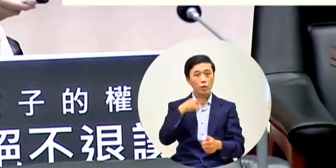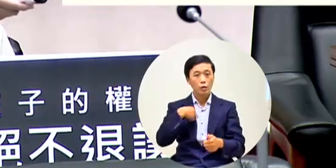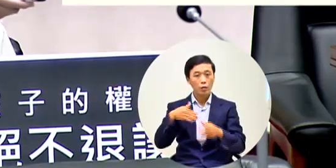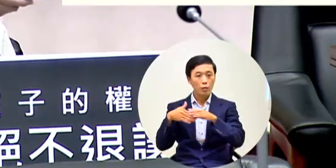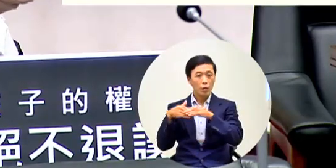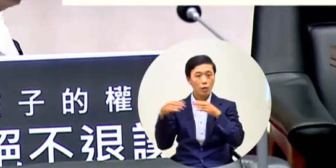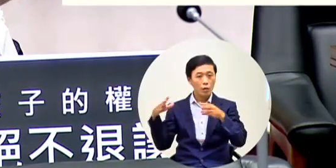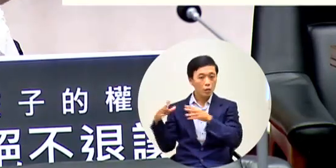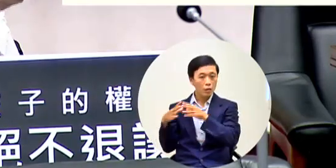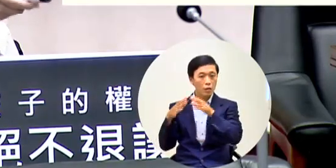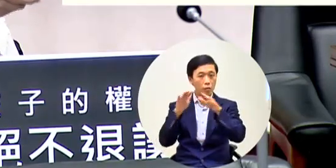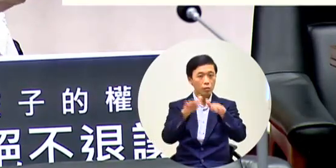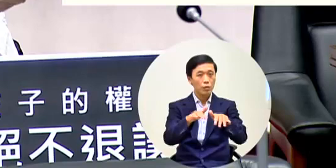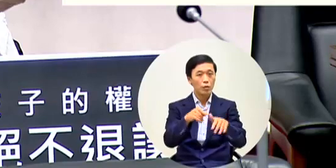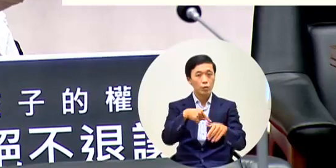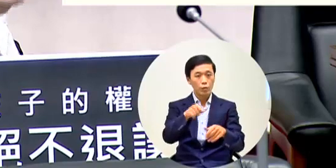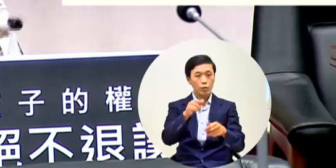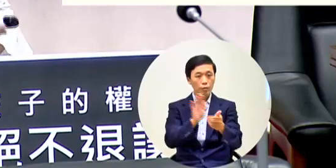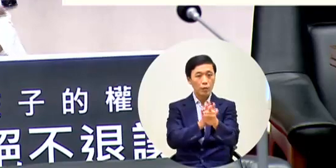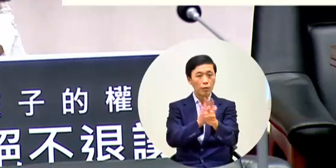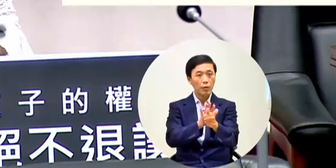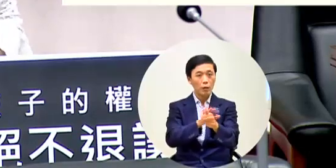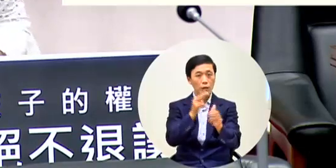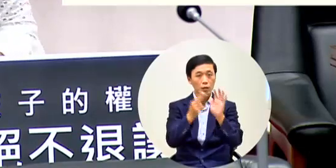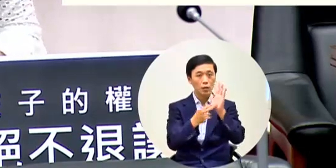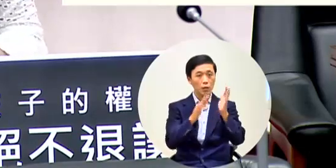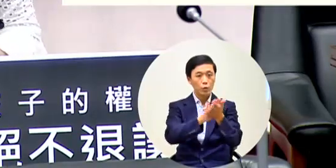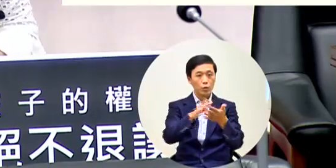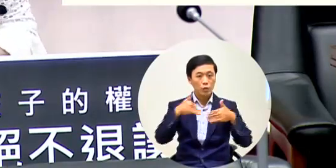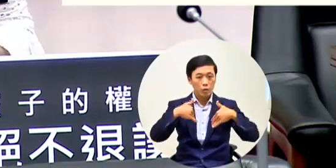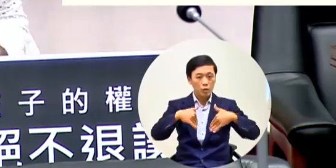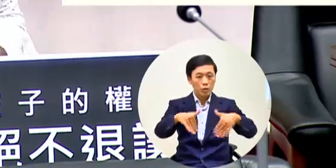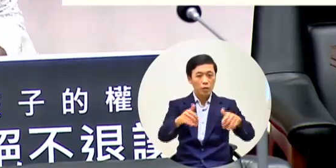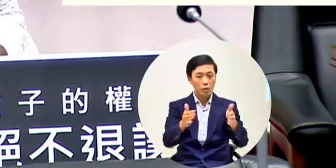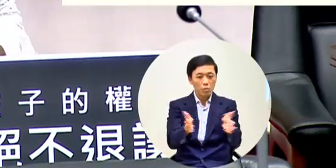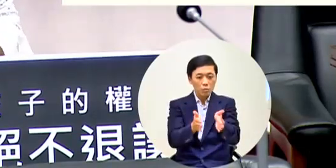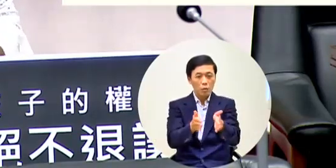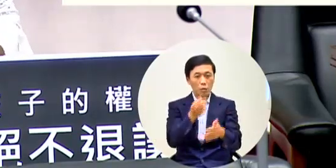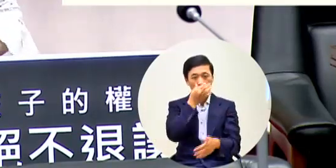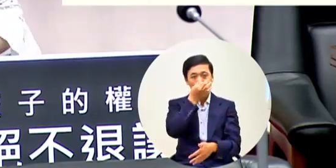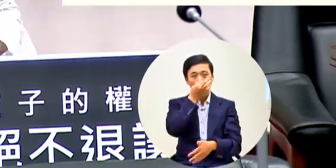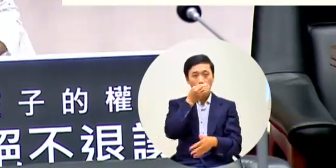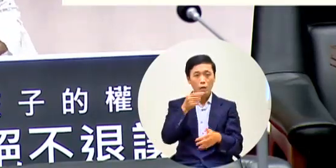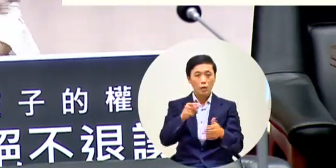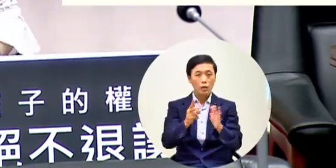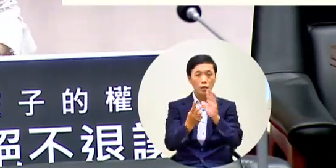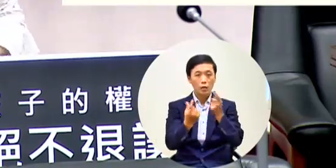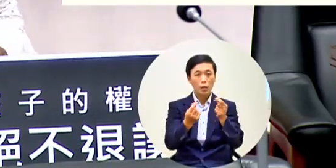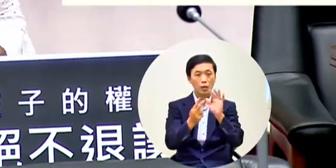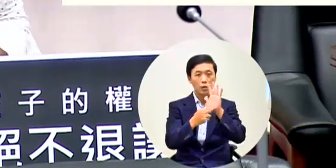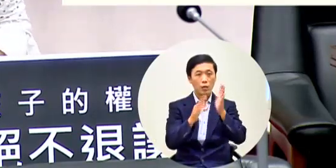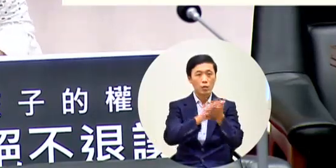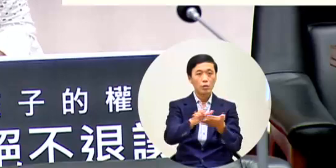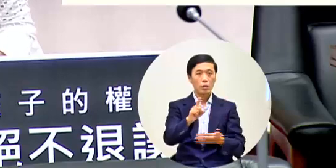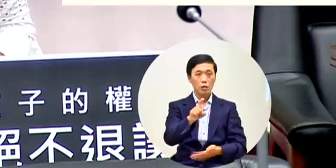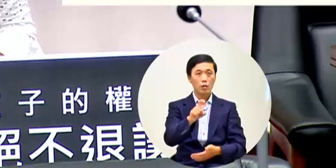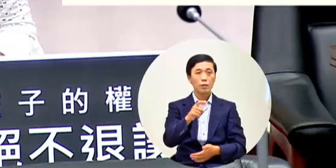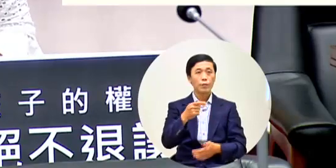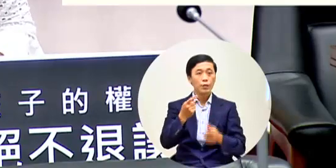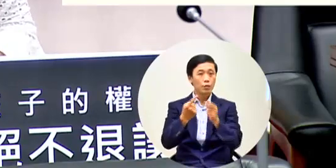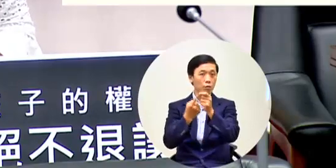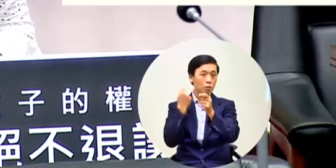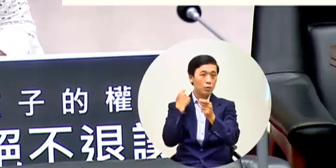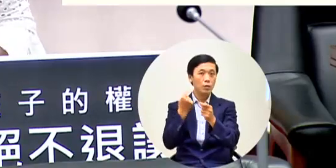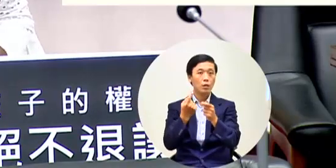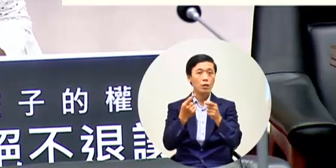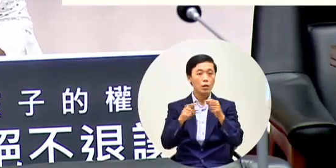做了解决，唯独这个巷子那么小还是没办法解决，就是我刚刚秀的地方。所以那时候去年也是去